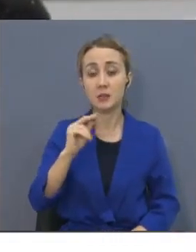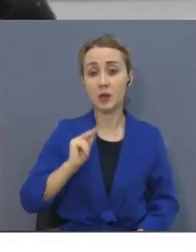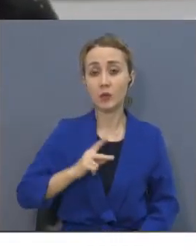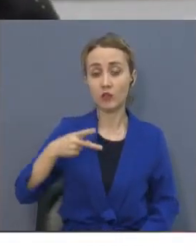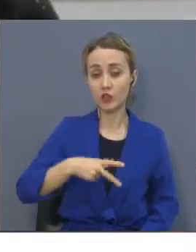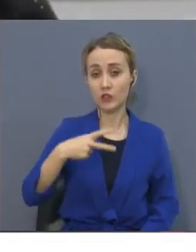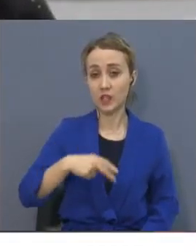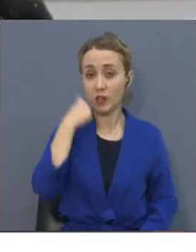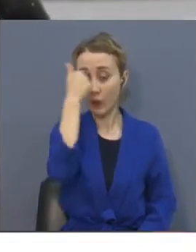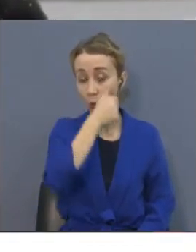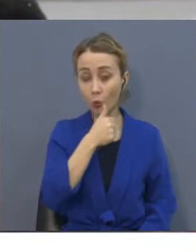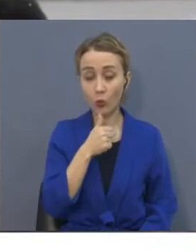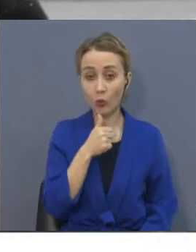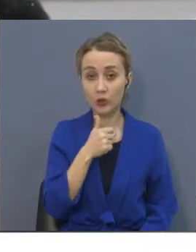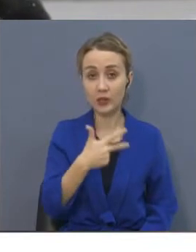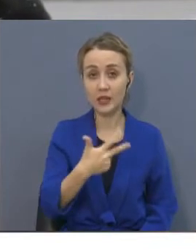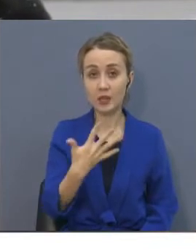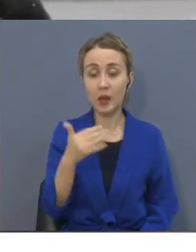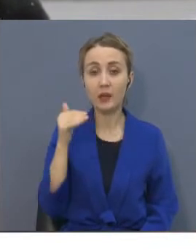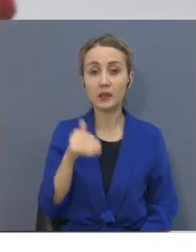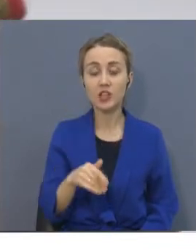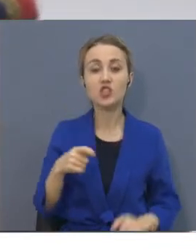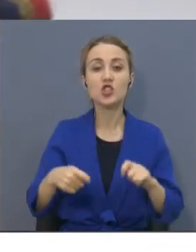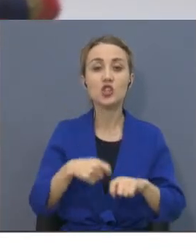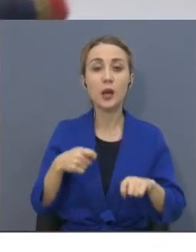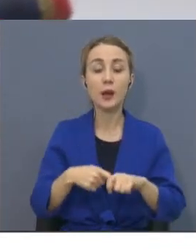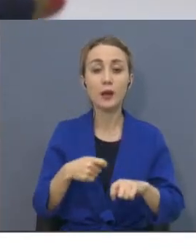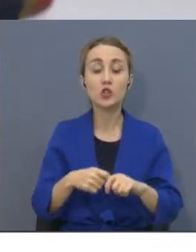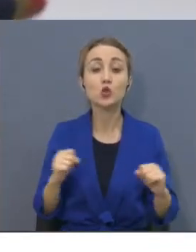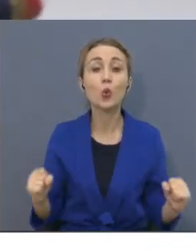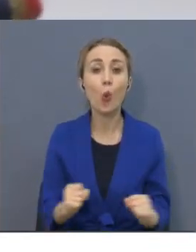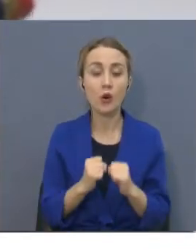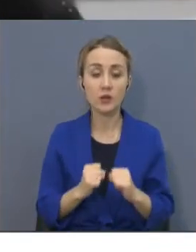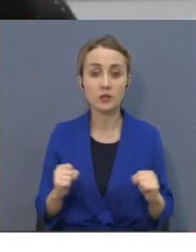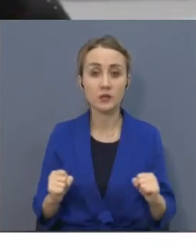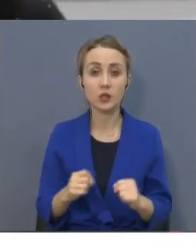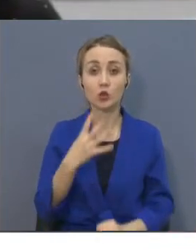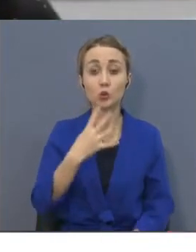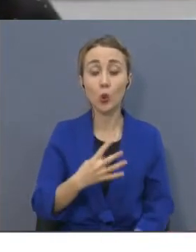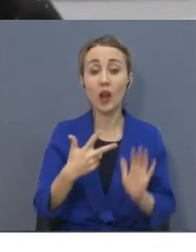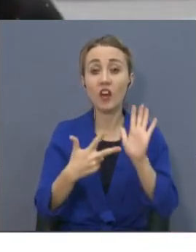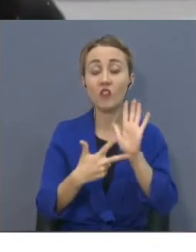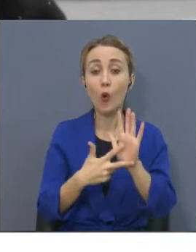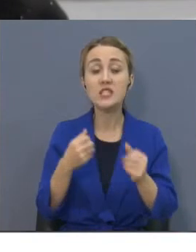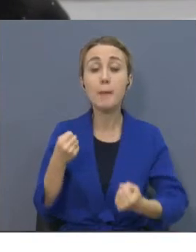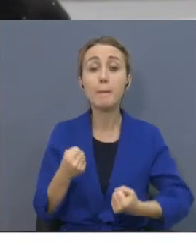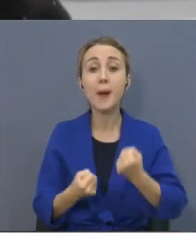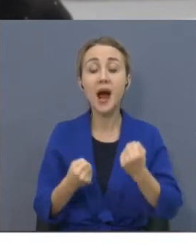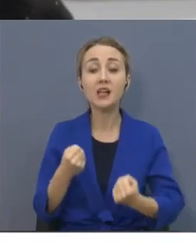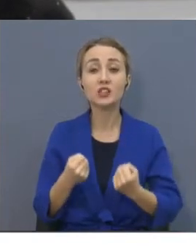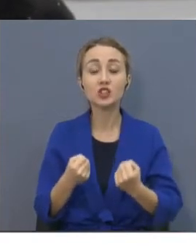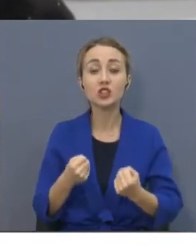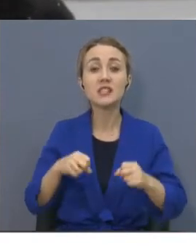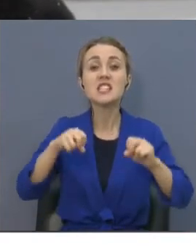30.09.2020 года, 35 тысяч на машине ПДД, только скоростного режима. 48 автомобилей водворены